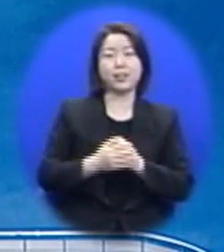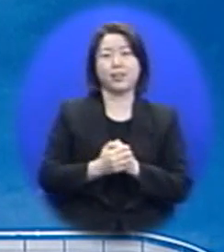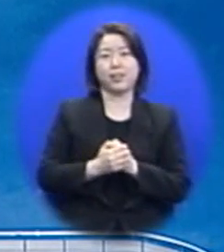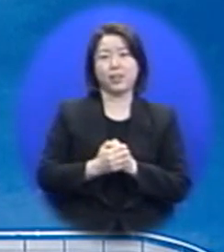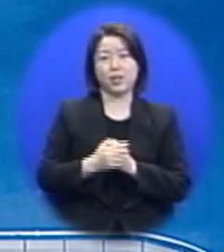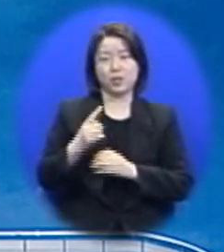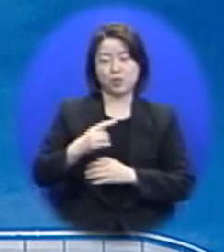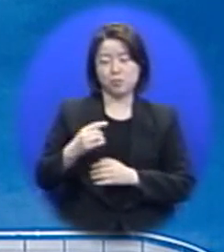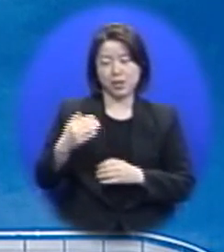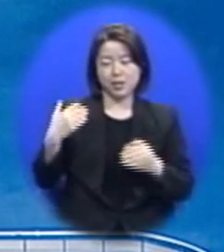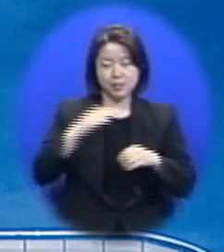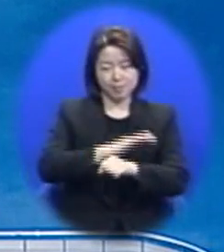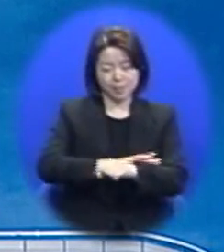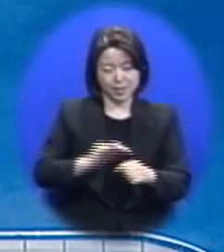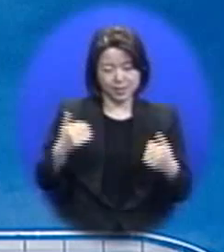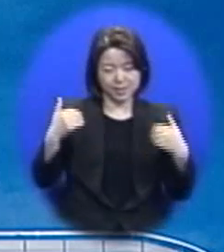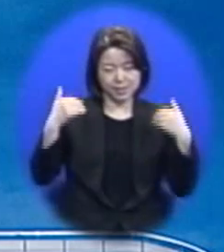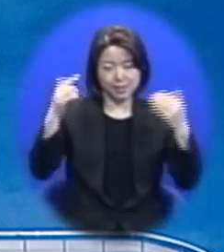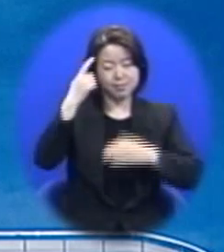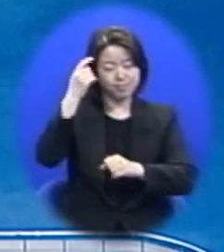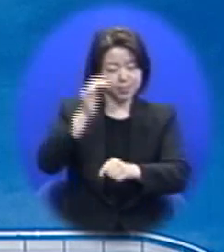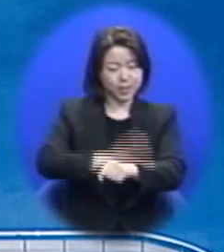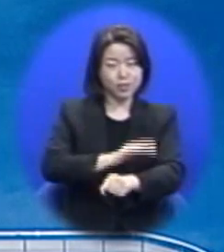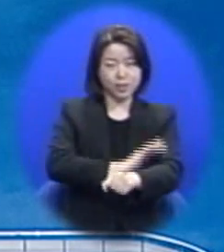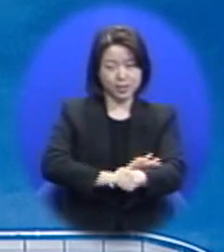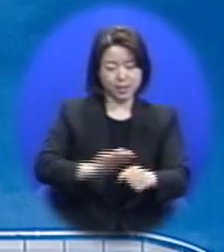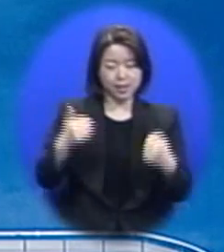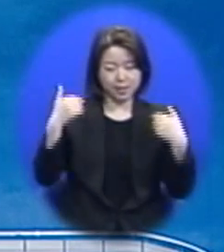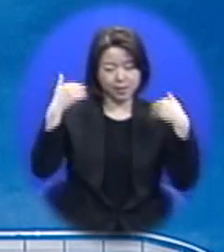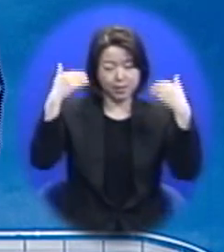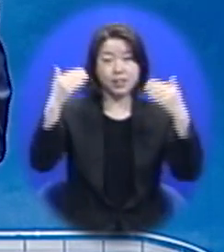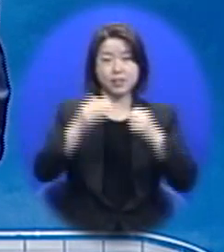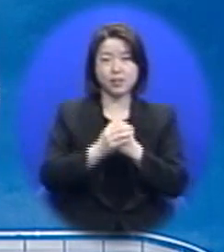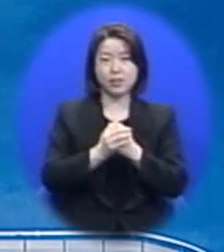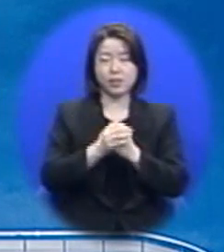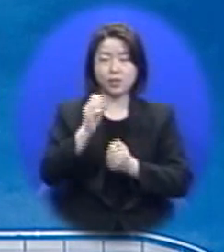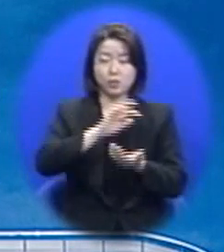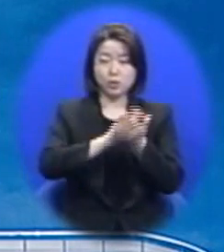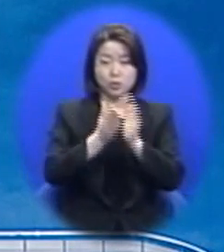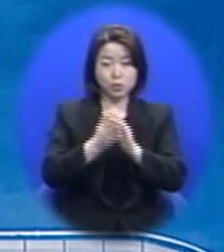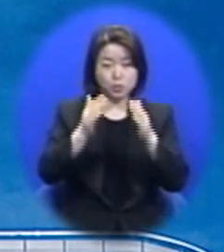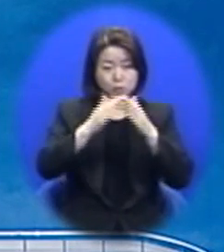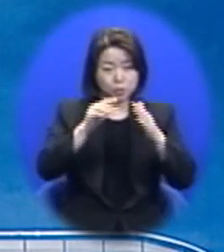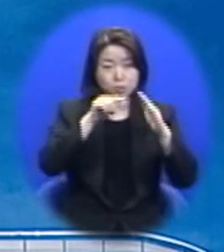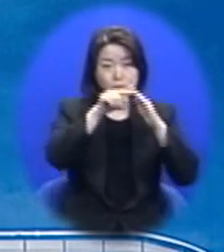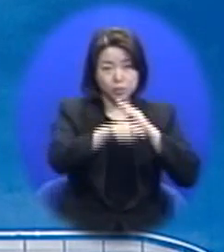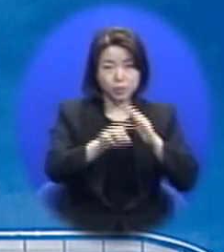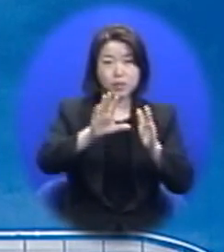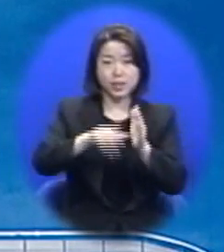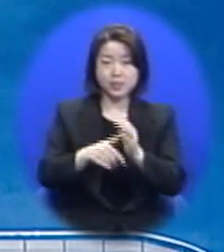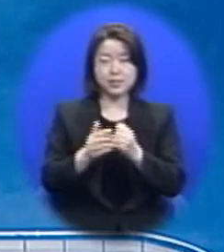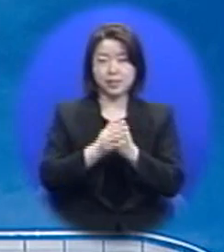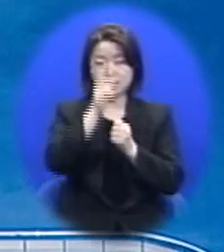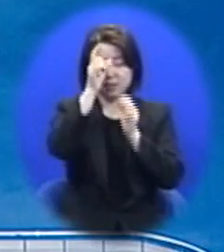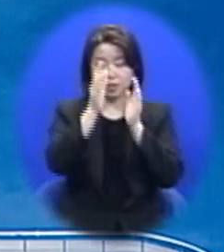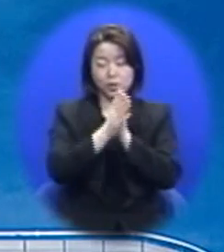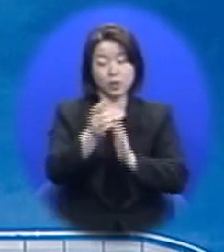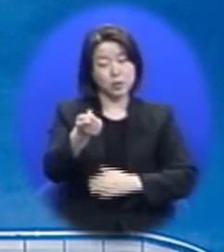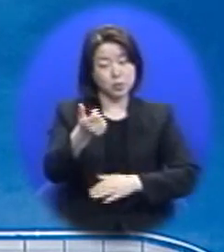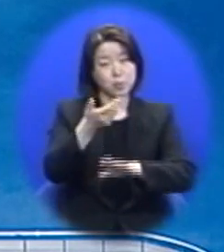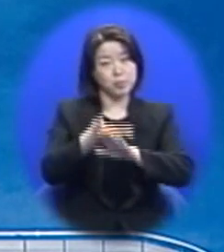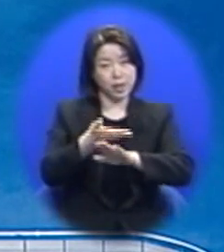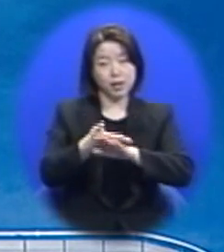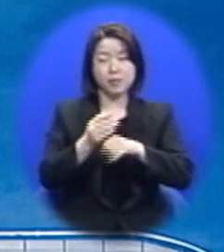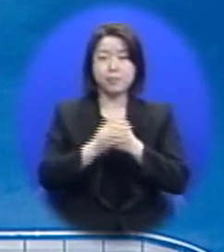그리고 튼튼하게, 지혜롭게 잘 자라도록. 유치원 들어갈 때쯤부터 이제 기도가